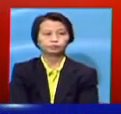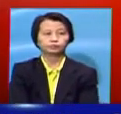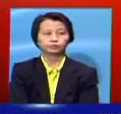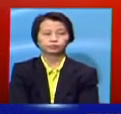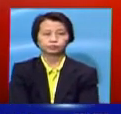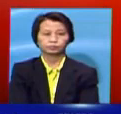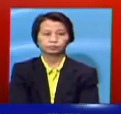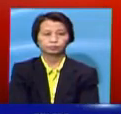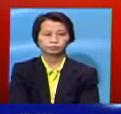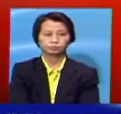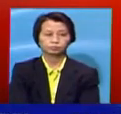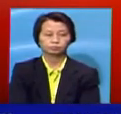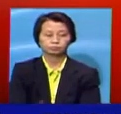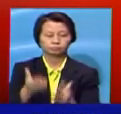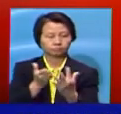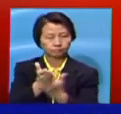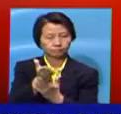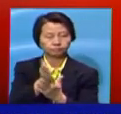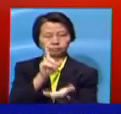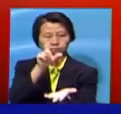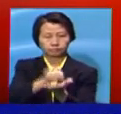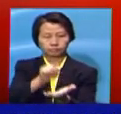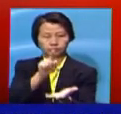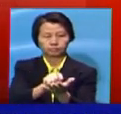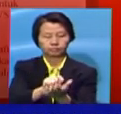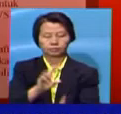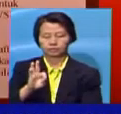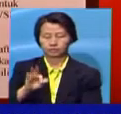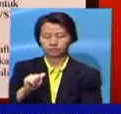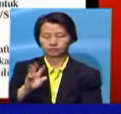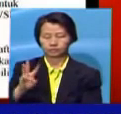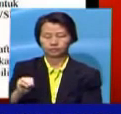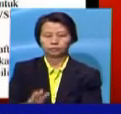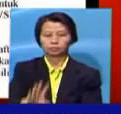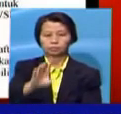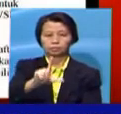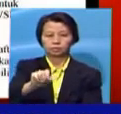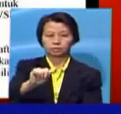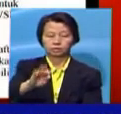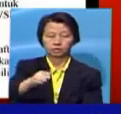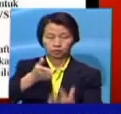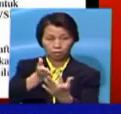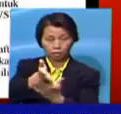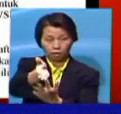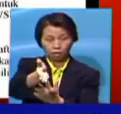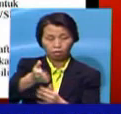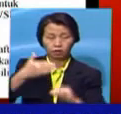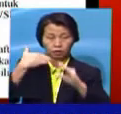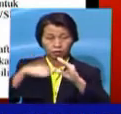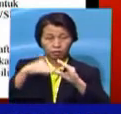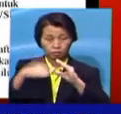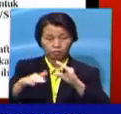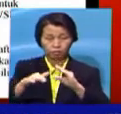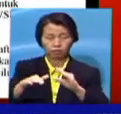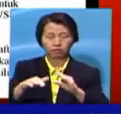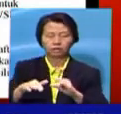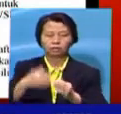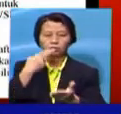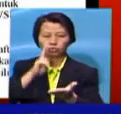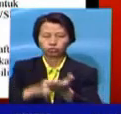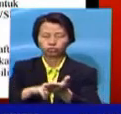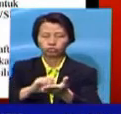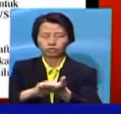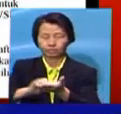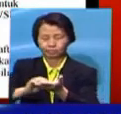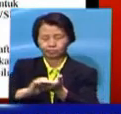Kafa menerusi satu kenyataan media dikeluarkan FM llp yang dihantar menerusi e-mel merujuk kepada surat rayuan kedua dihantar